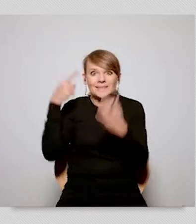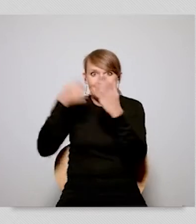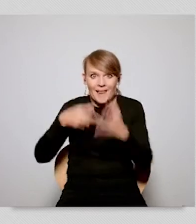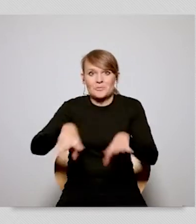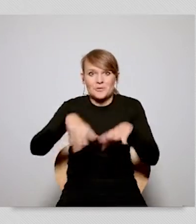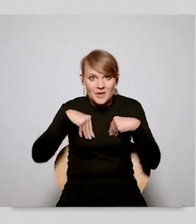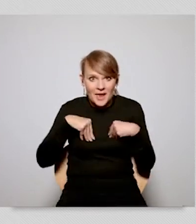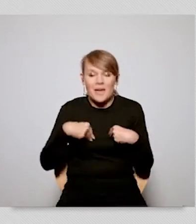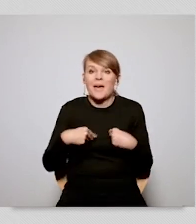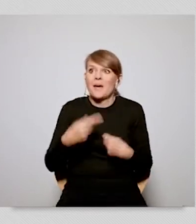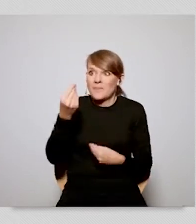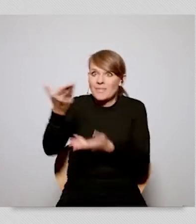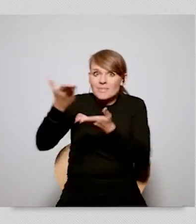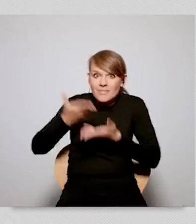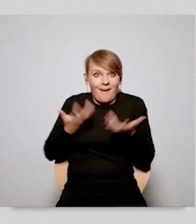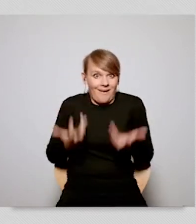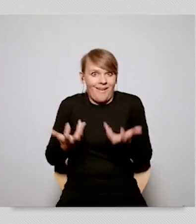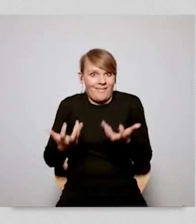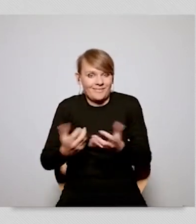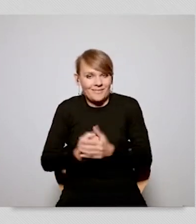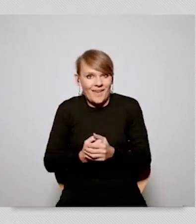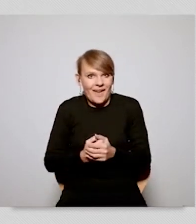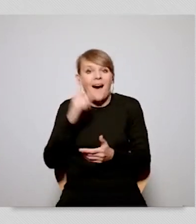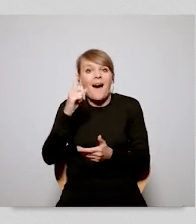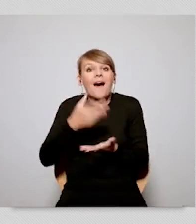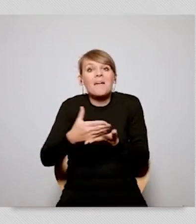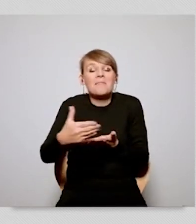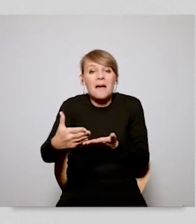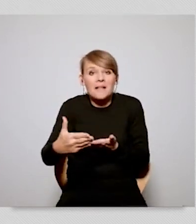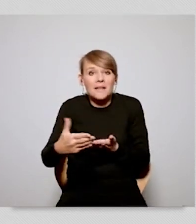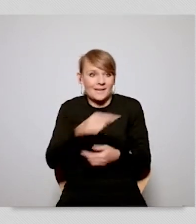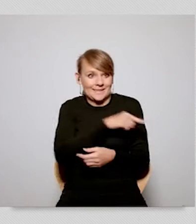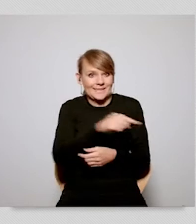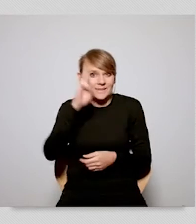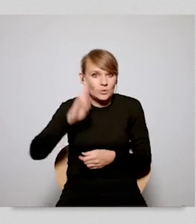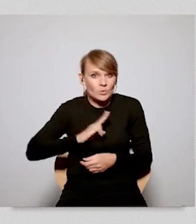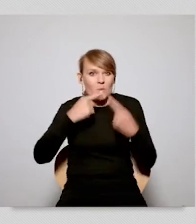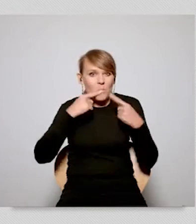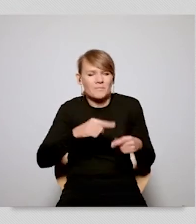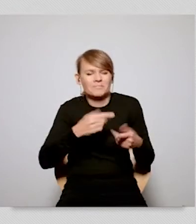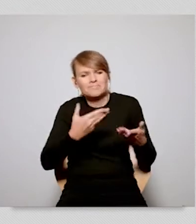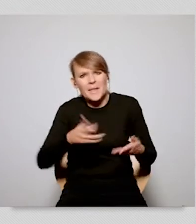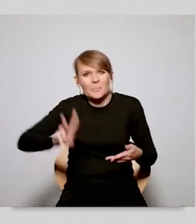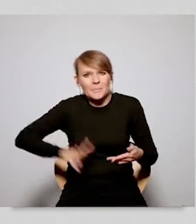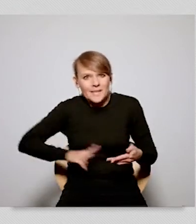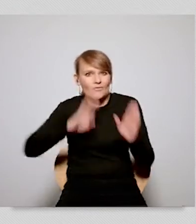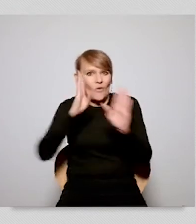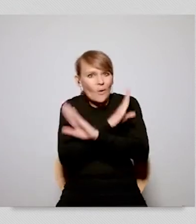przyjmiemy pieniądze, ale później właściwie instytucje za to odpowiedzialne, Ministerstwo Klimatu,